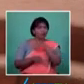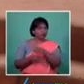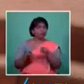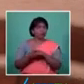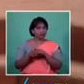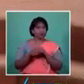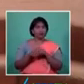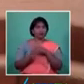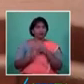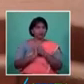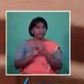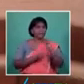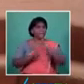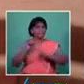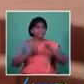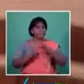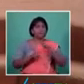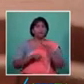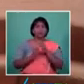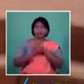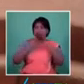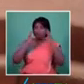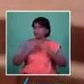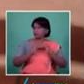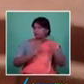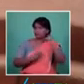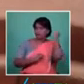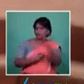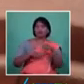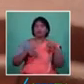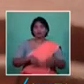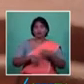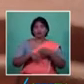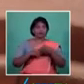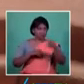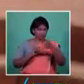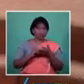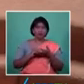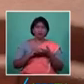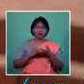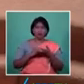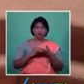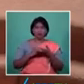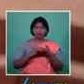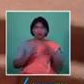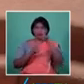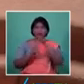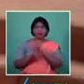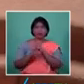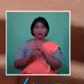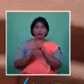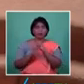හරහා මේ උත්තරීතර පාර්ලිමේන්තුවට කරන්න තියෙන ඉහළම අගෞරවය මේ මොහොතේ වෙනකොට සිද්ධ වෙනවා එක මාධ්‍යවේදියෙක්